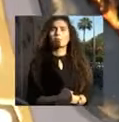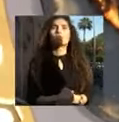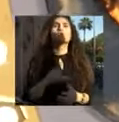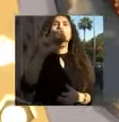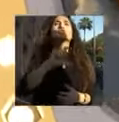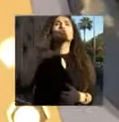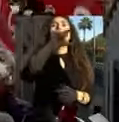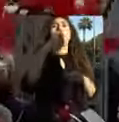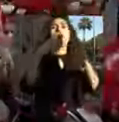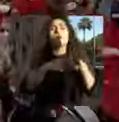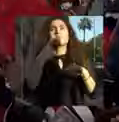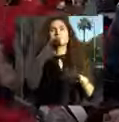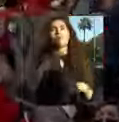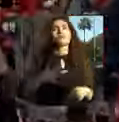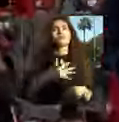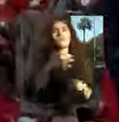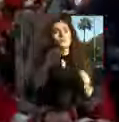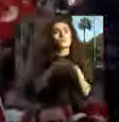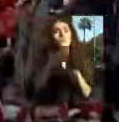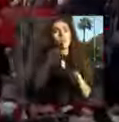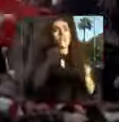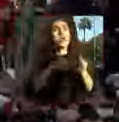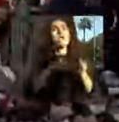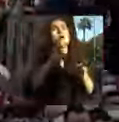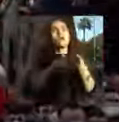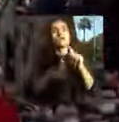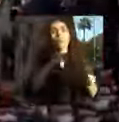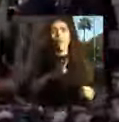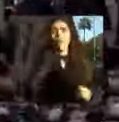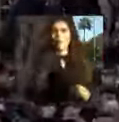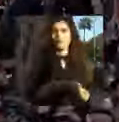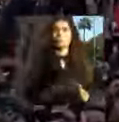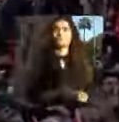Cumhuriyet Halk Partisi genel başkanı Sayın Kemal Kılıçdaroğlu.